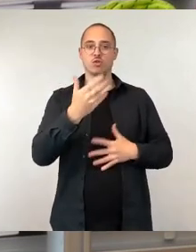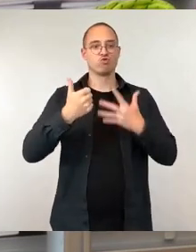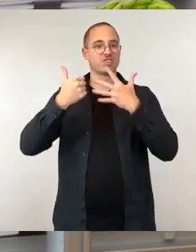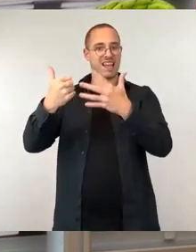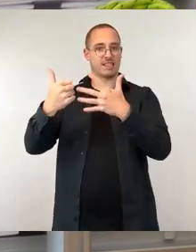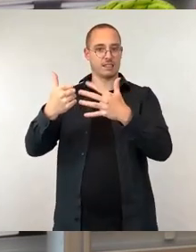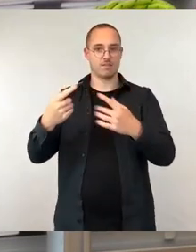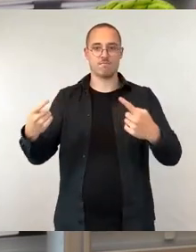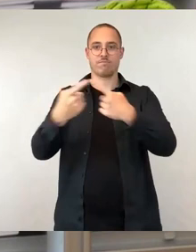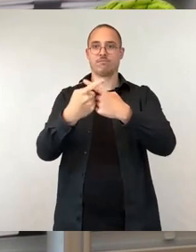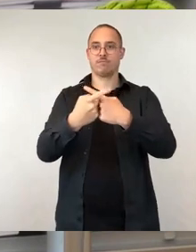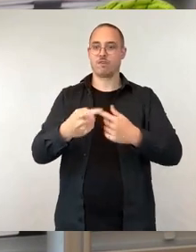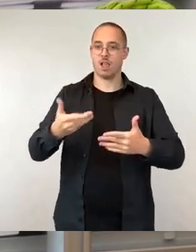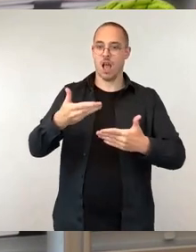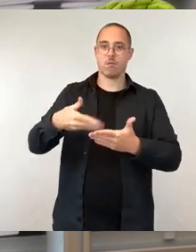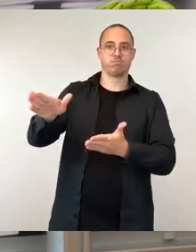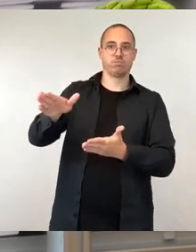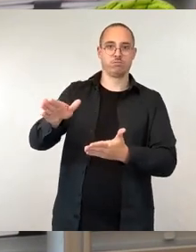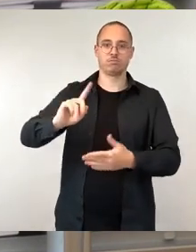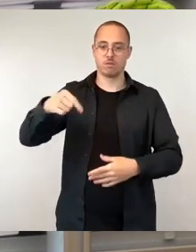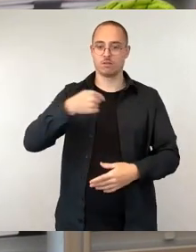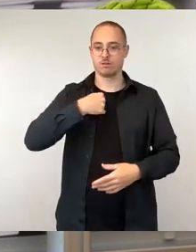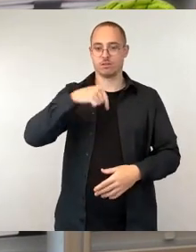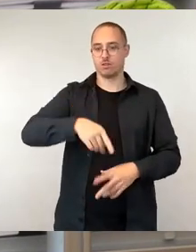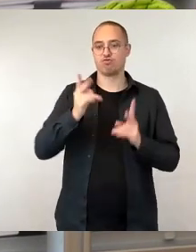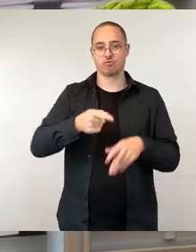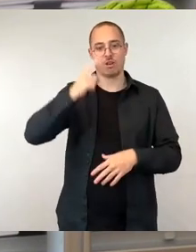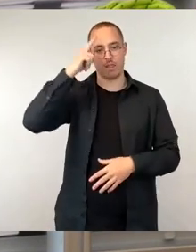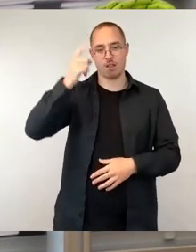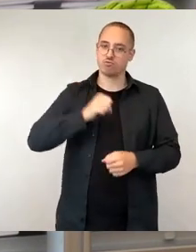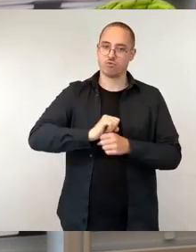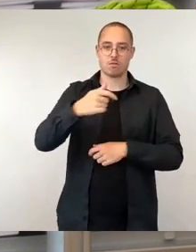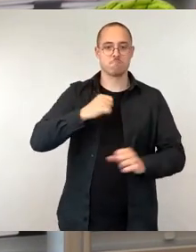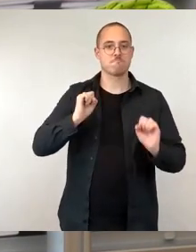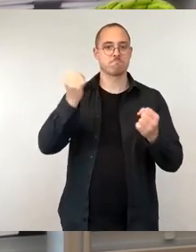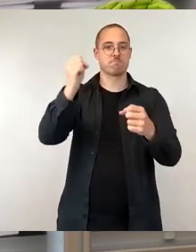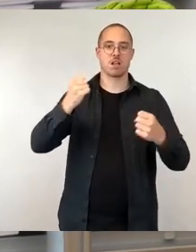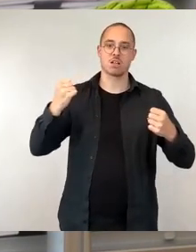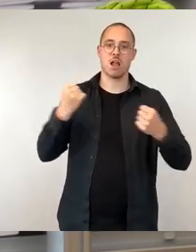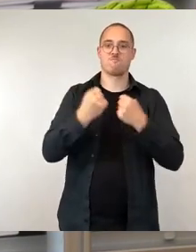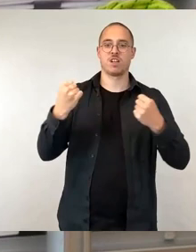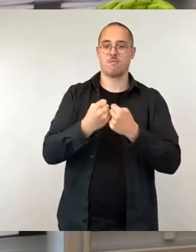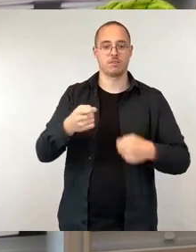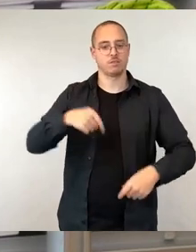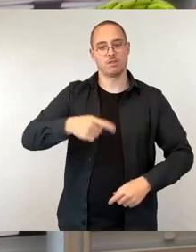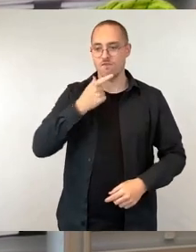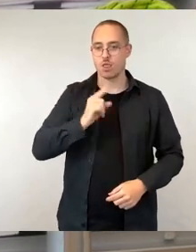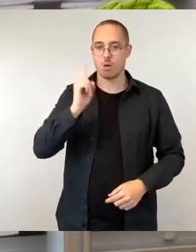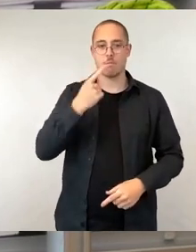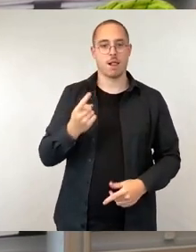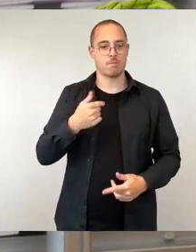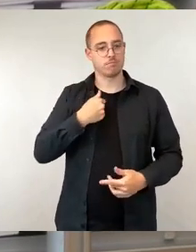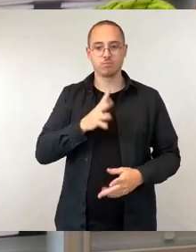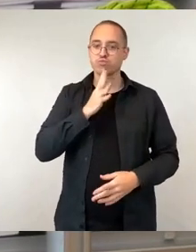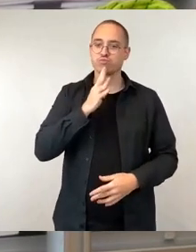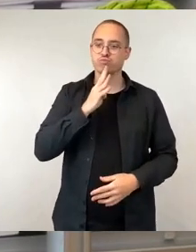im Stadtrat trotzdem dazu, dass er hier im Stadtrat mit meinen Argumenten dann nochmal eine Mehrheit findet. Also diese Diskussion von der Ausschussarbeit, und wir